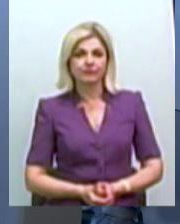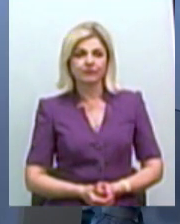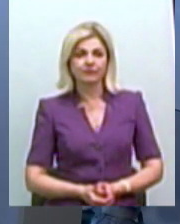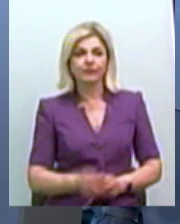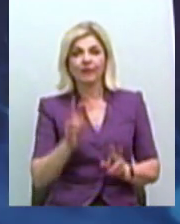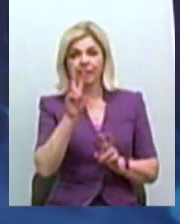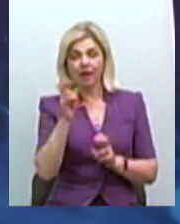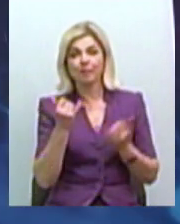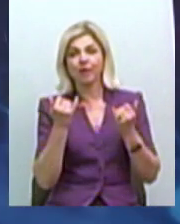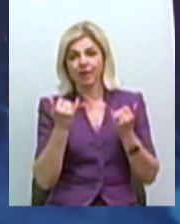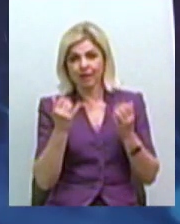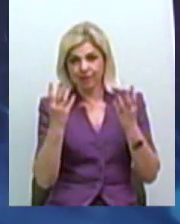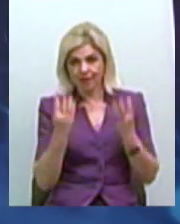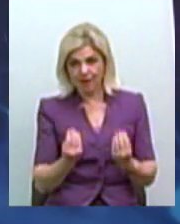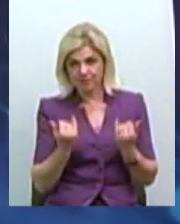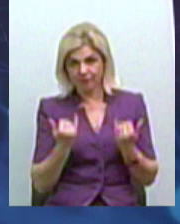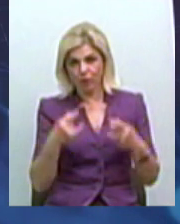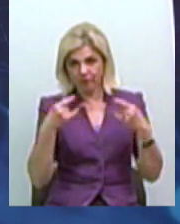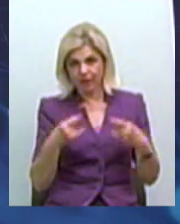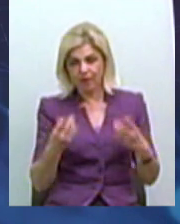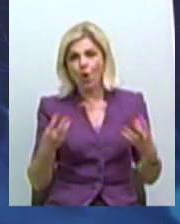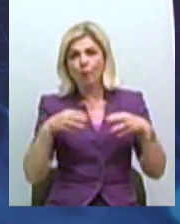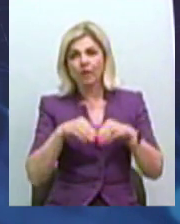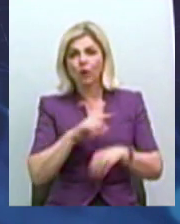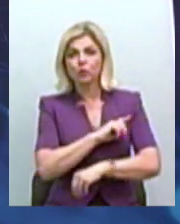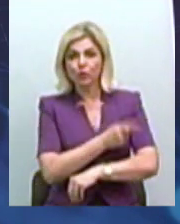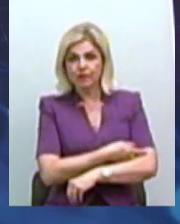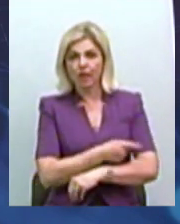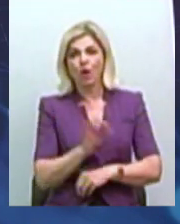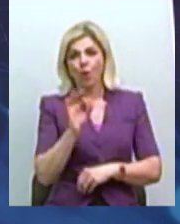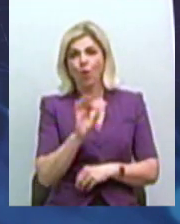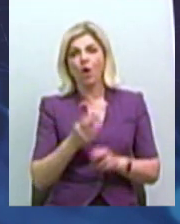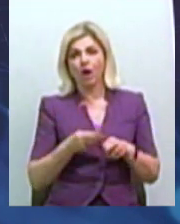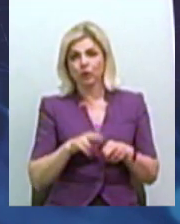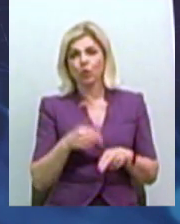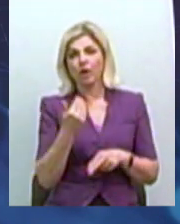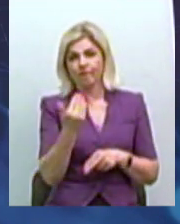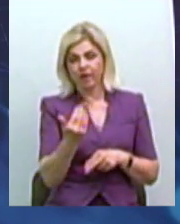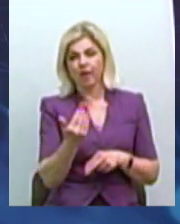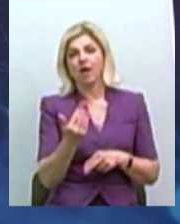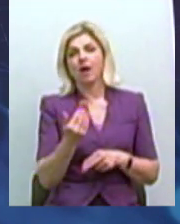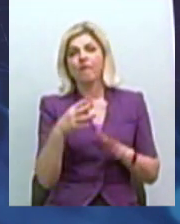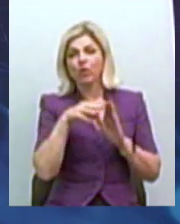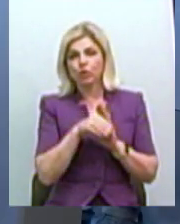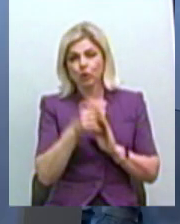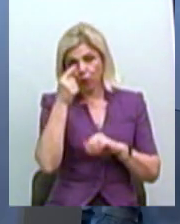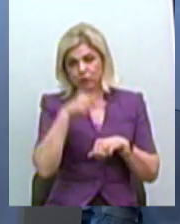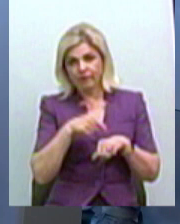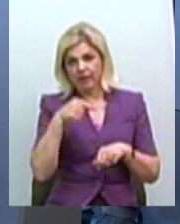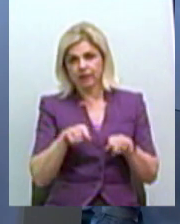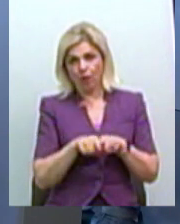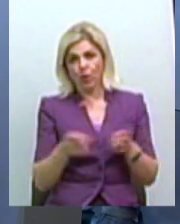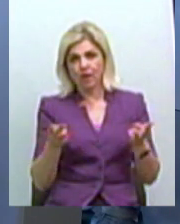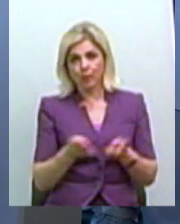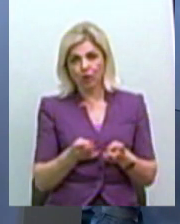Тема дня у прямому ефірі. Об'єднання зусиль, про яке, цитуючи вас, Анно, щойно задала моя колега, передбачає усвідомлення такої